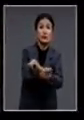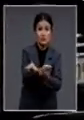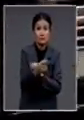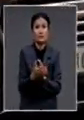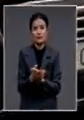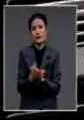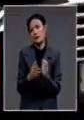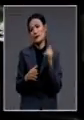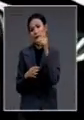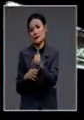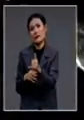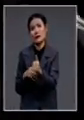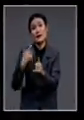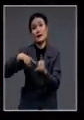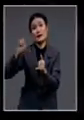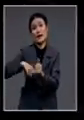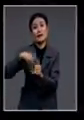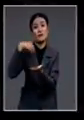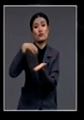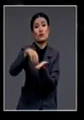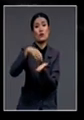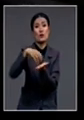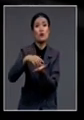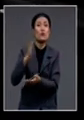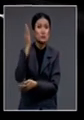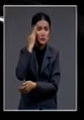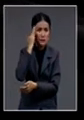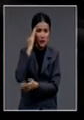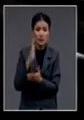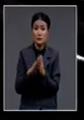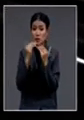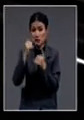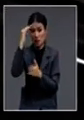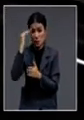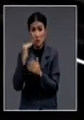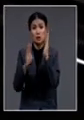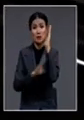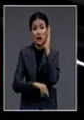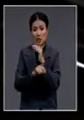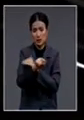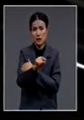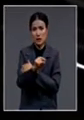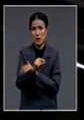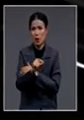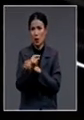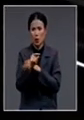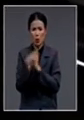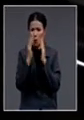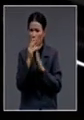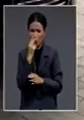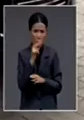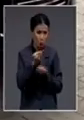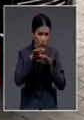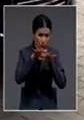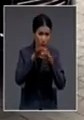ก็ติดตามมาอย่างใกล้ชิดสำหรับเกาหลีใต้นะครับที่ทั่วโลกกำลังจับตามองเลยล่ะนะนายอีมยอกบังอดีตประธานาธิบดีเกาหลี